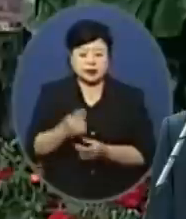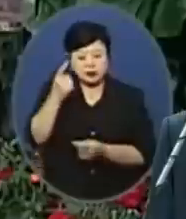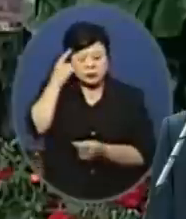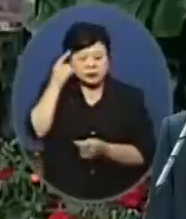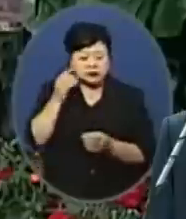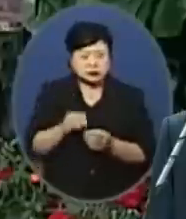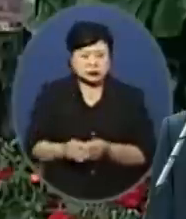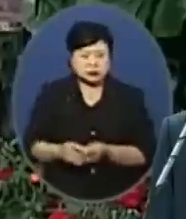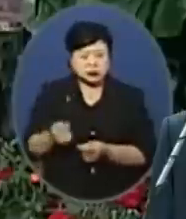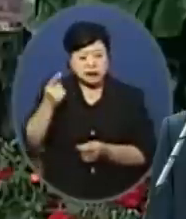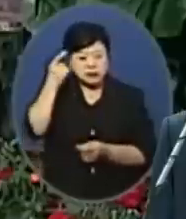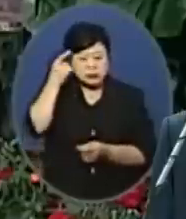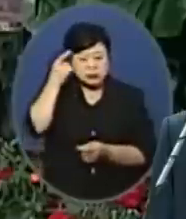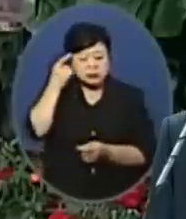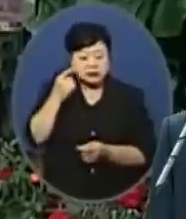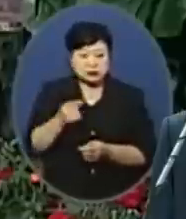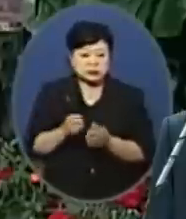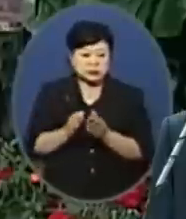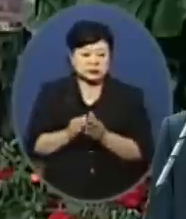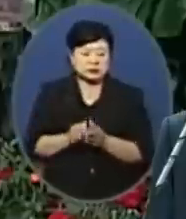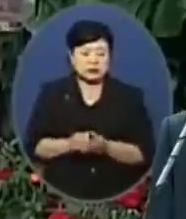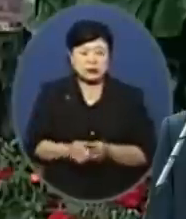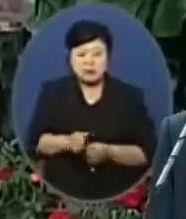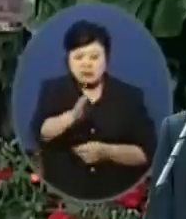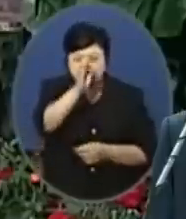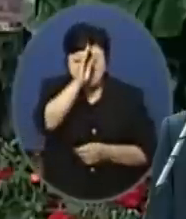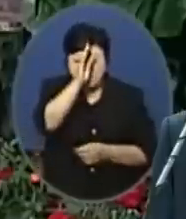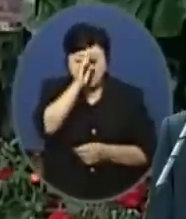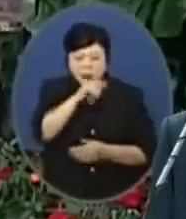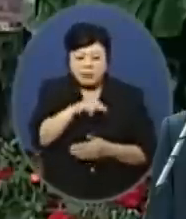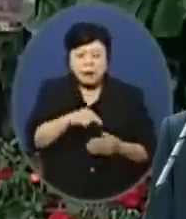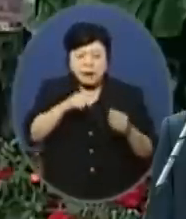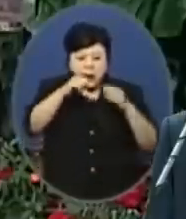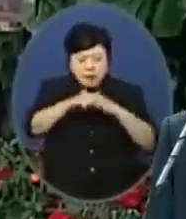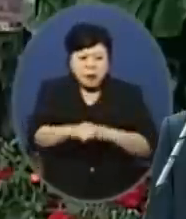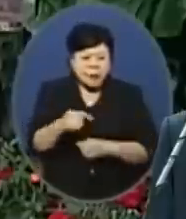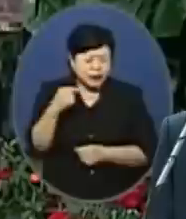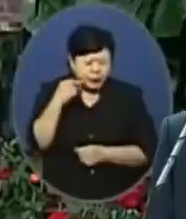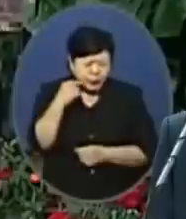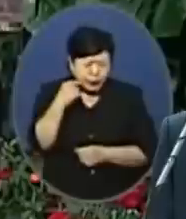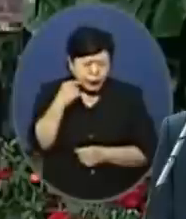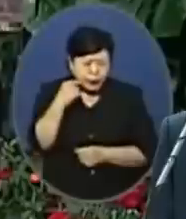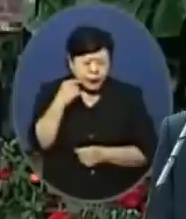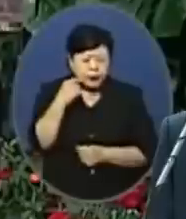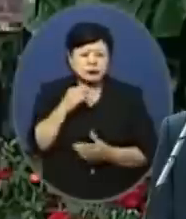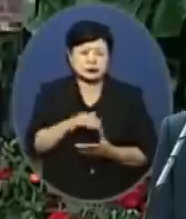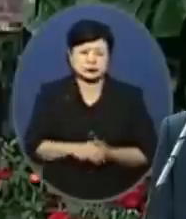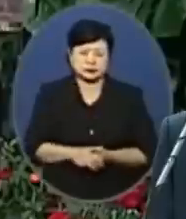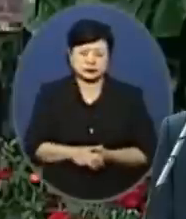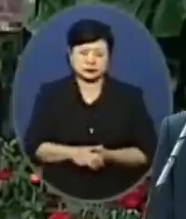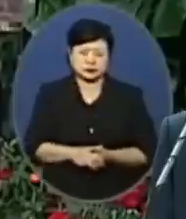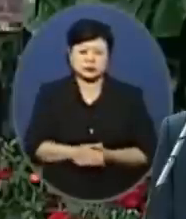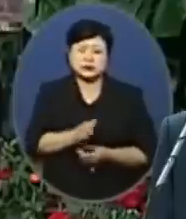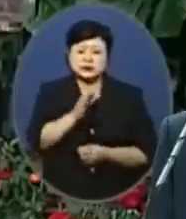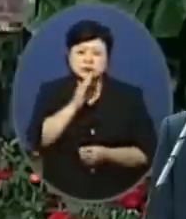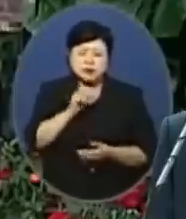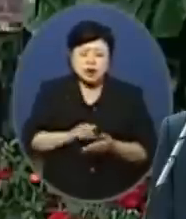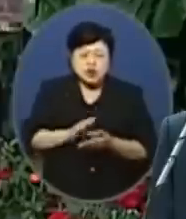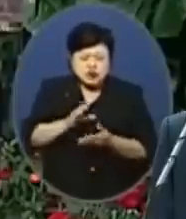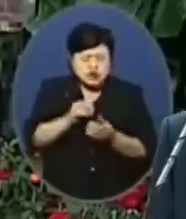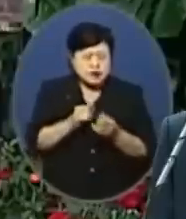정신질환의 원인이 되는 것은 우리 마음을 파멸시키는 독이 되는 것입니다. 미국의 유명한 메이오 클리닉이라는 굉장히